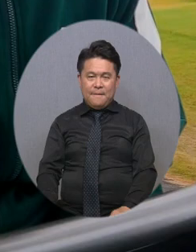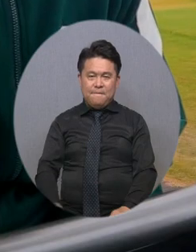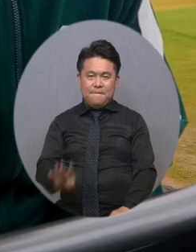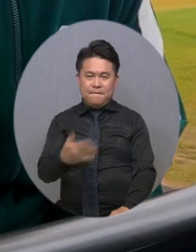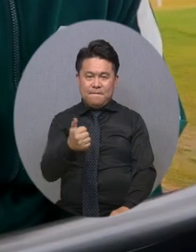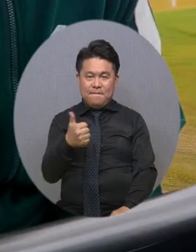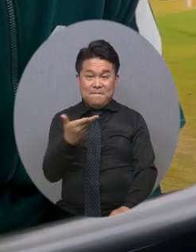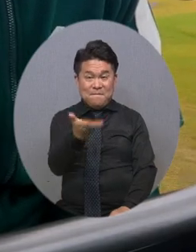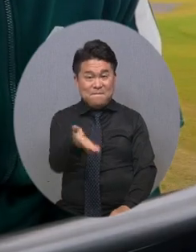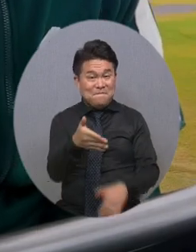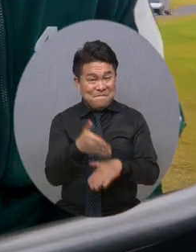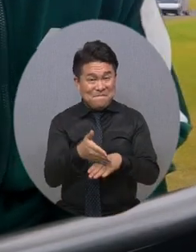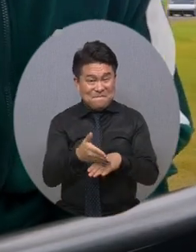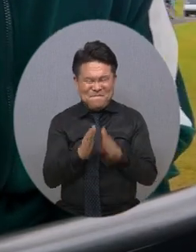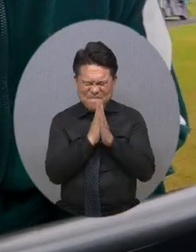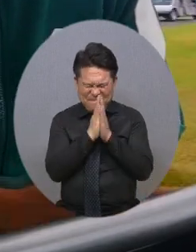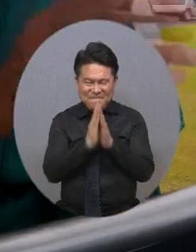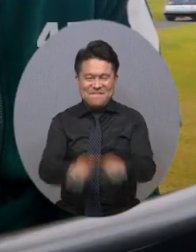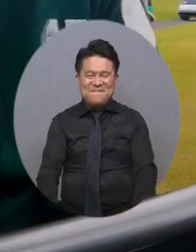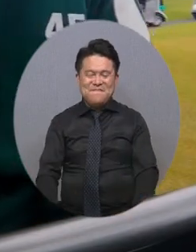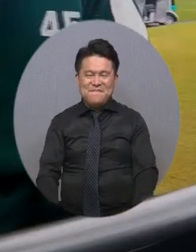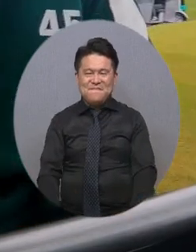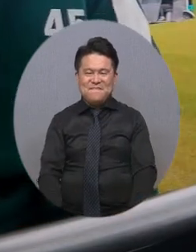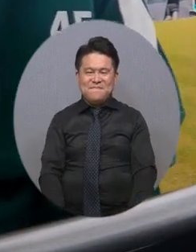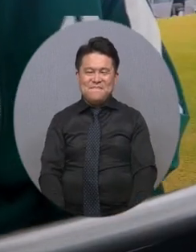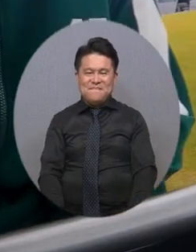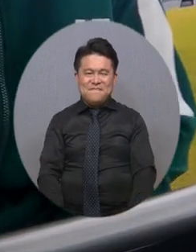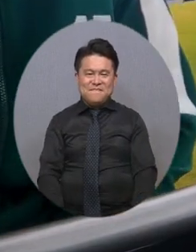455번님 후원에 우리가 원한다. 감사합니다. 내가 볼 때는